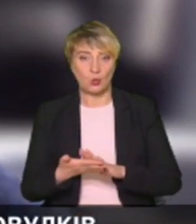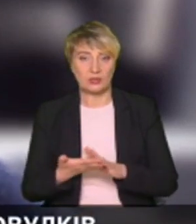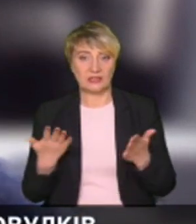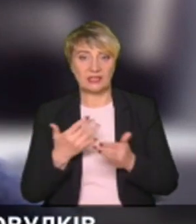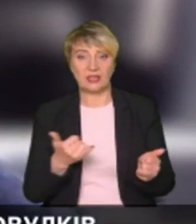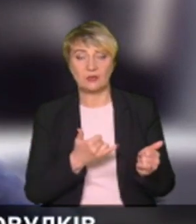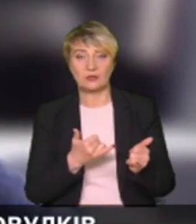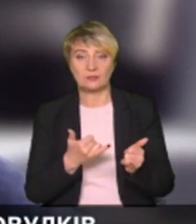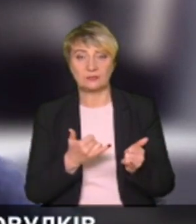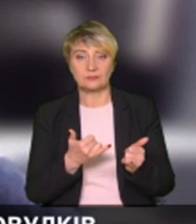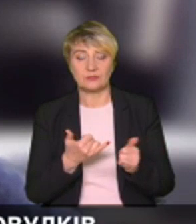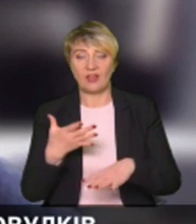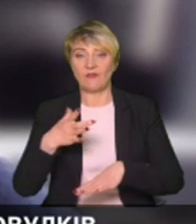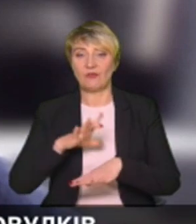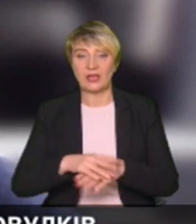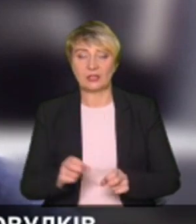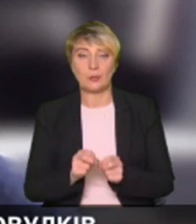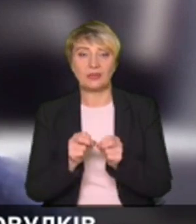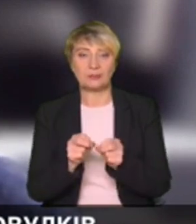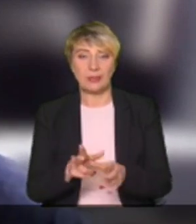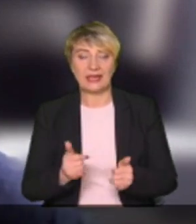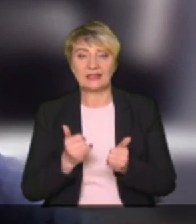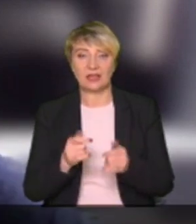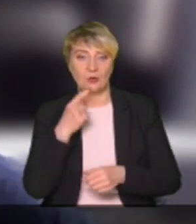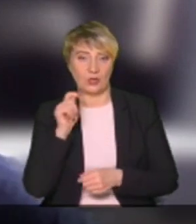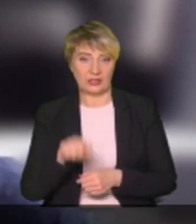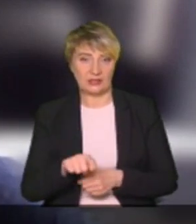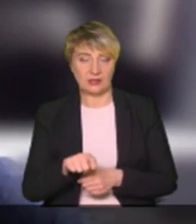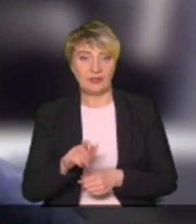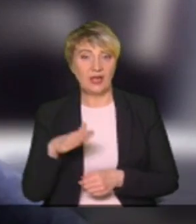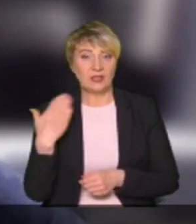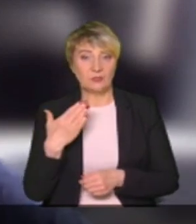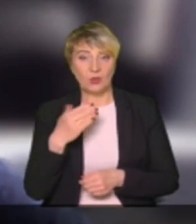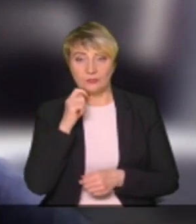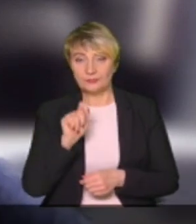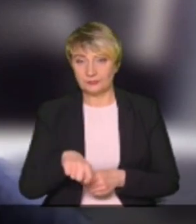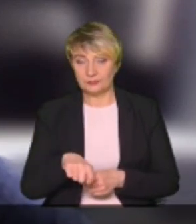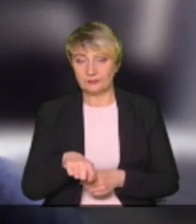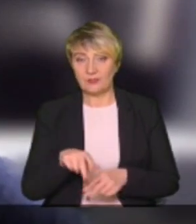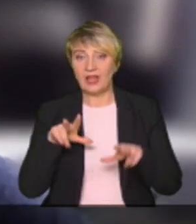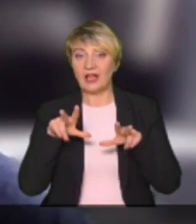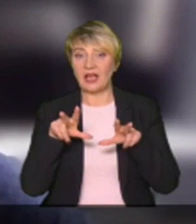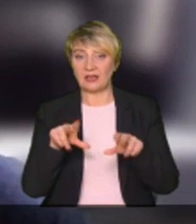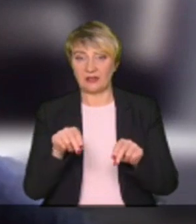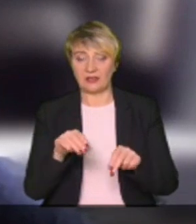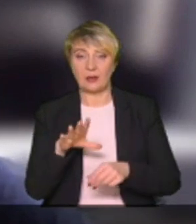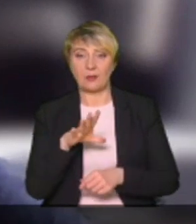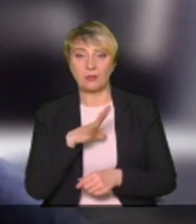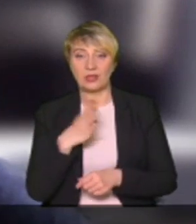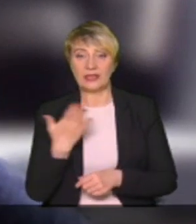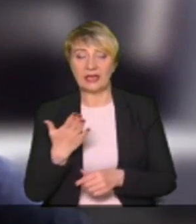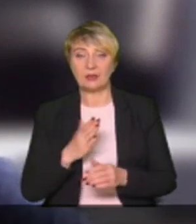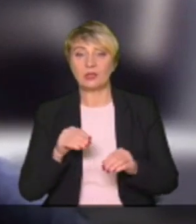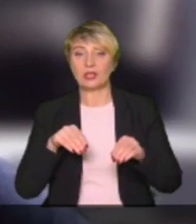обслуговувала і послуговувалась фактором безпеки для України з боку країн-гарантів. Країнами-гарантами на той момент, які дали свою згоду,